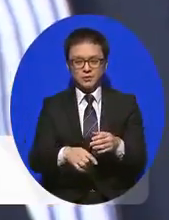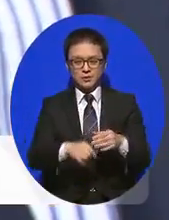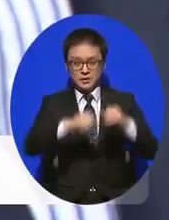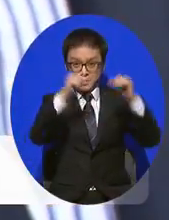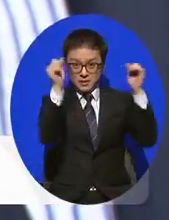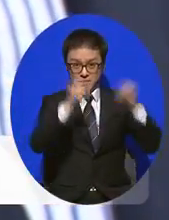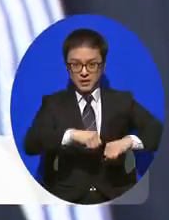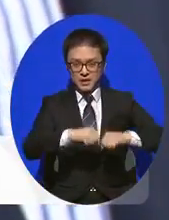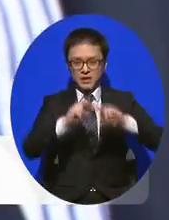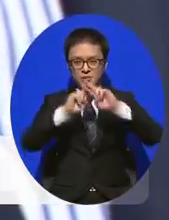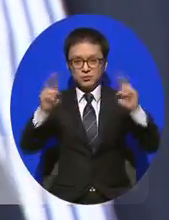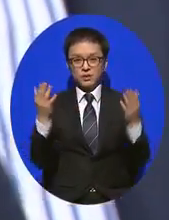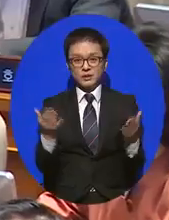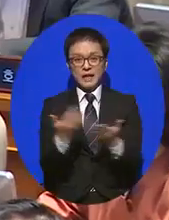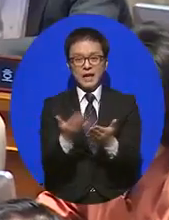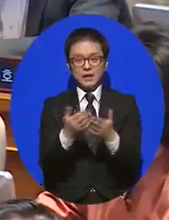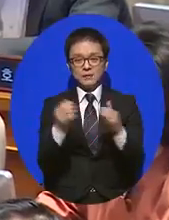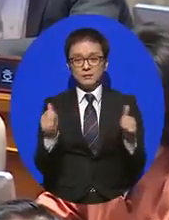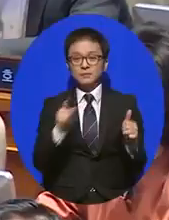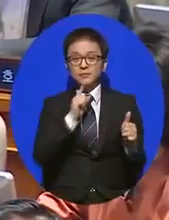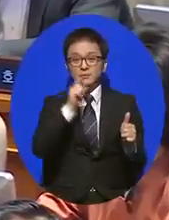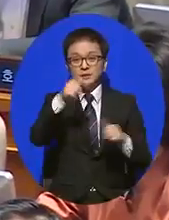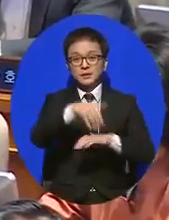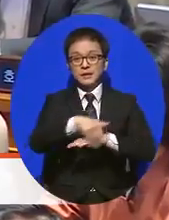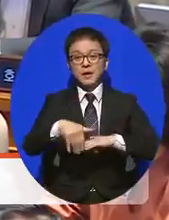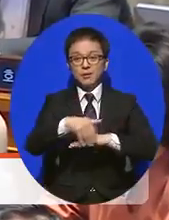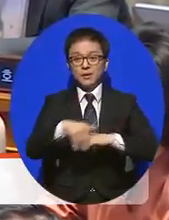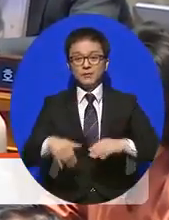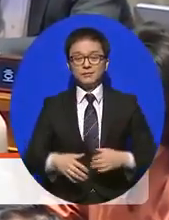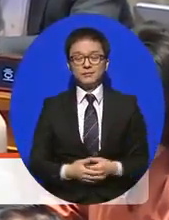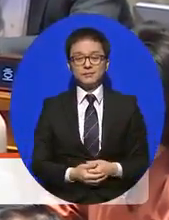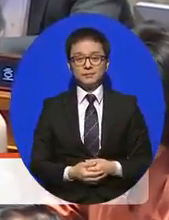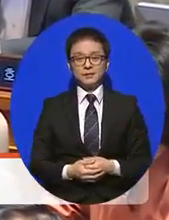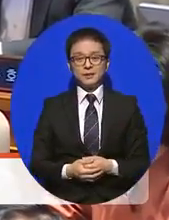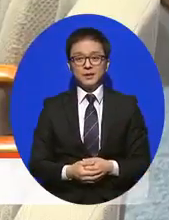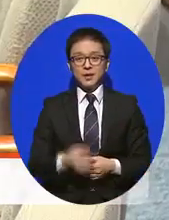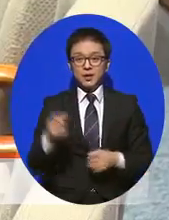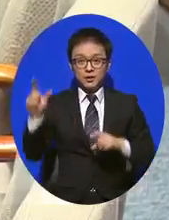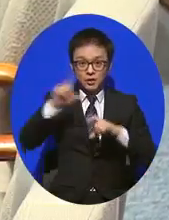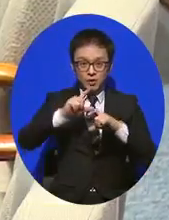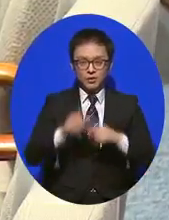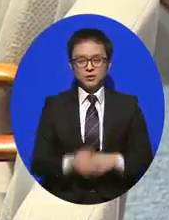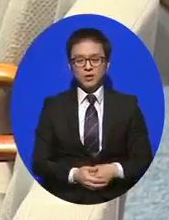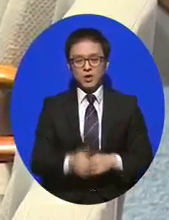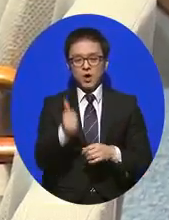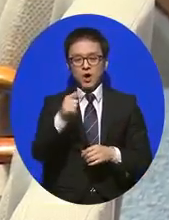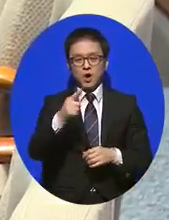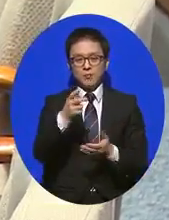가처분 신청을 낼 계획입니다. 국회 차원에서 헌법재판소에 권한쟁의 심판